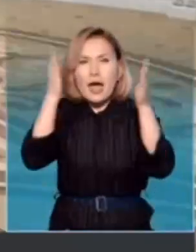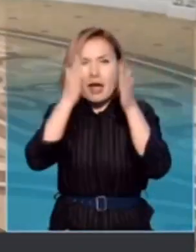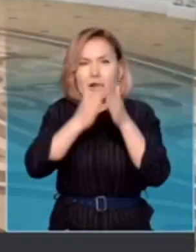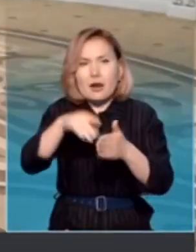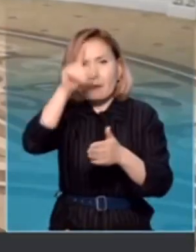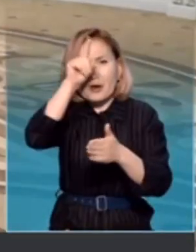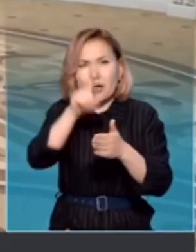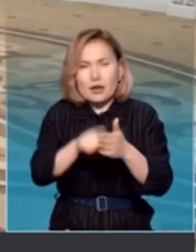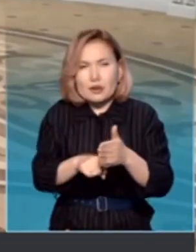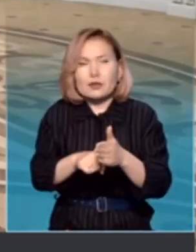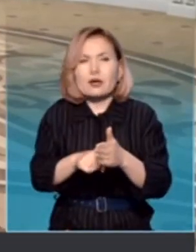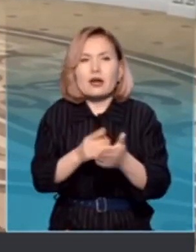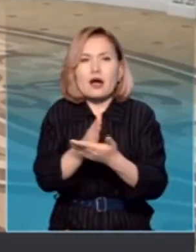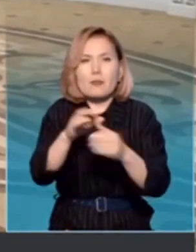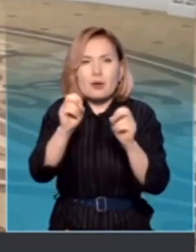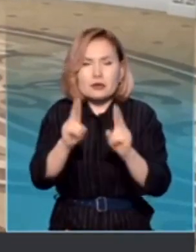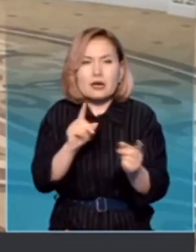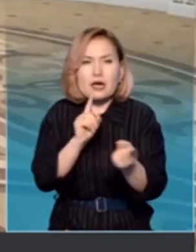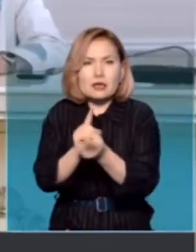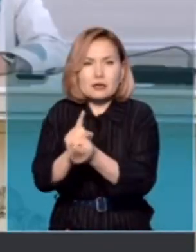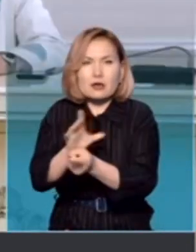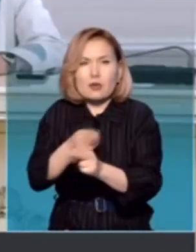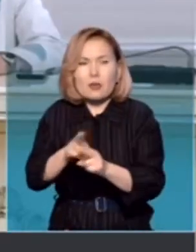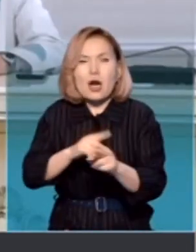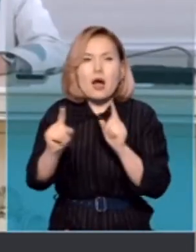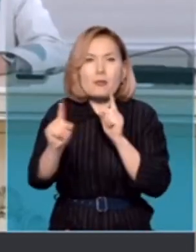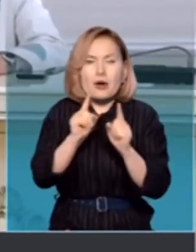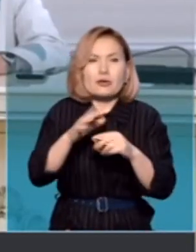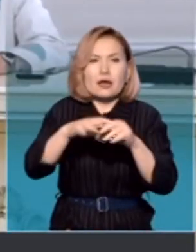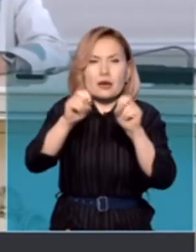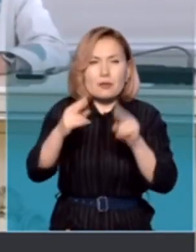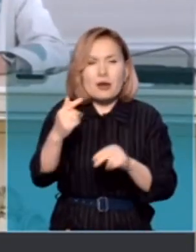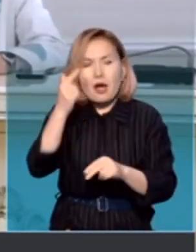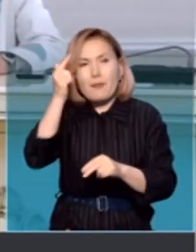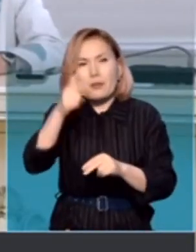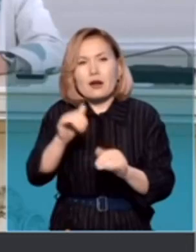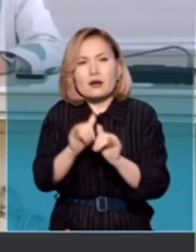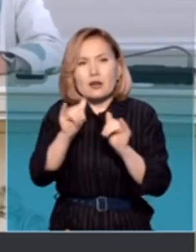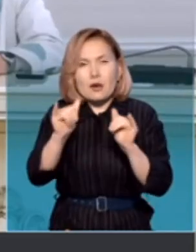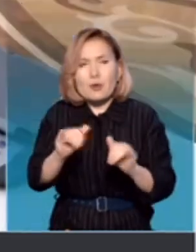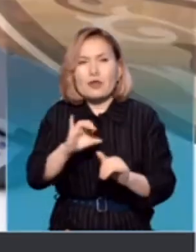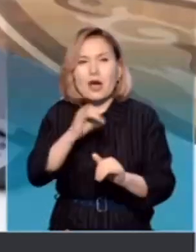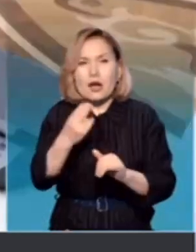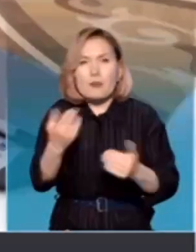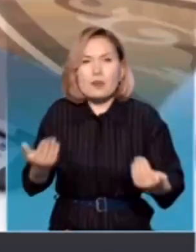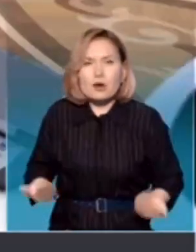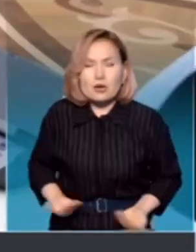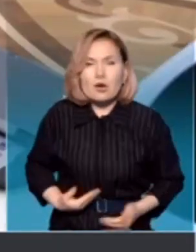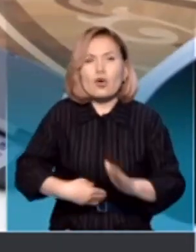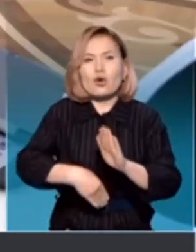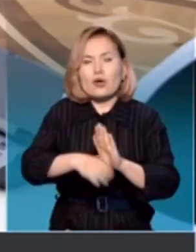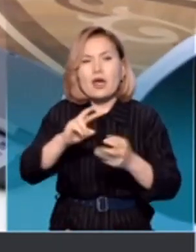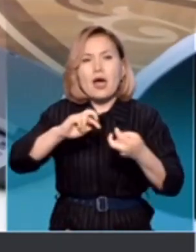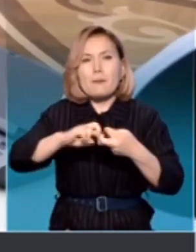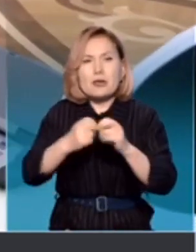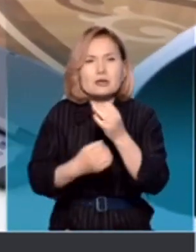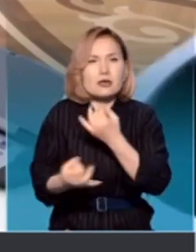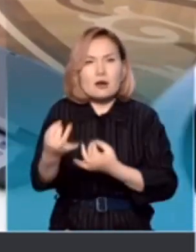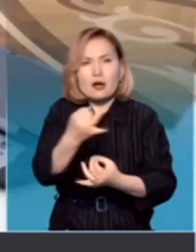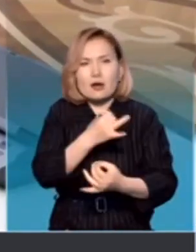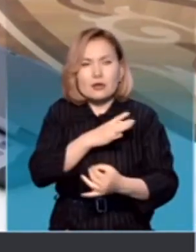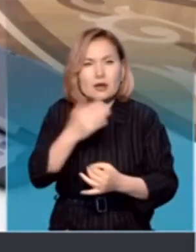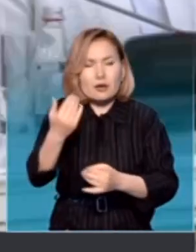дін саласына жұмыс істейтін қызметкерлермен кездесті. Басқосуда сала мамандарының біліктілігін арттырып, әлеуметтік жағдайын көтеру мәселесі